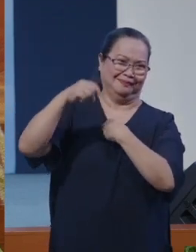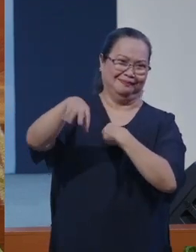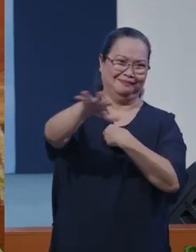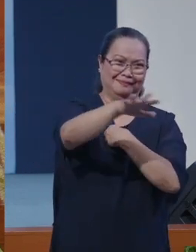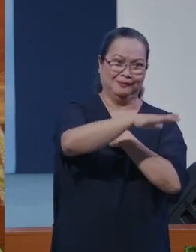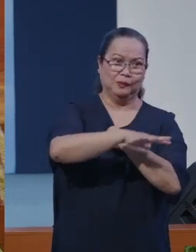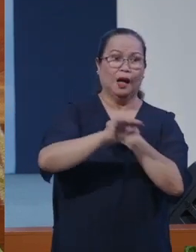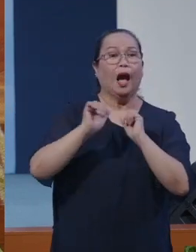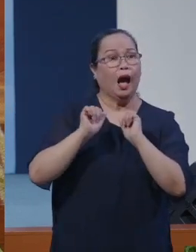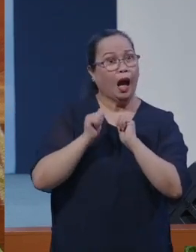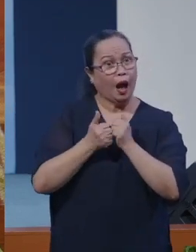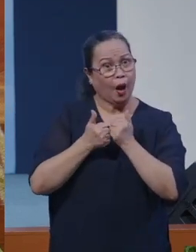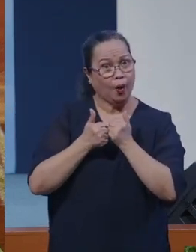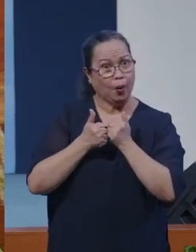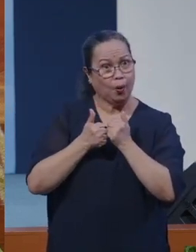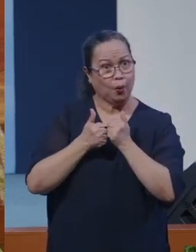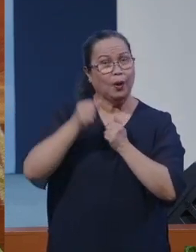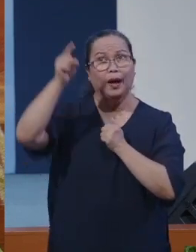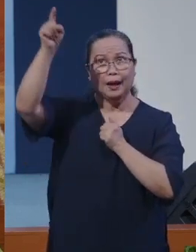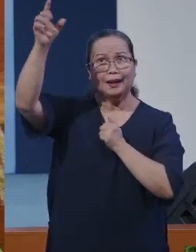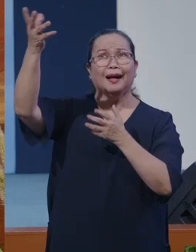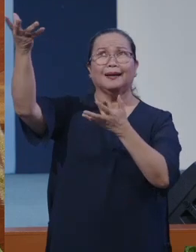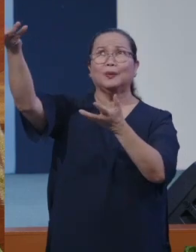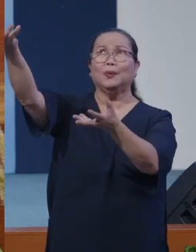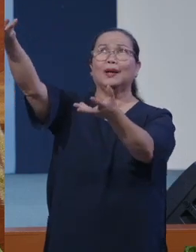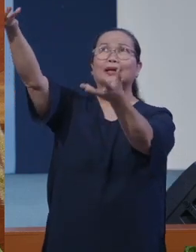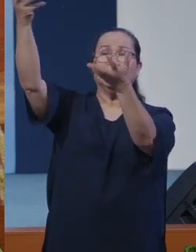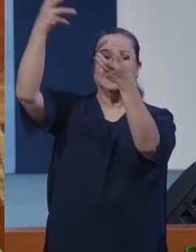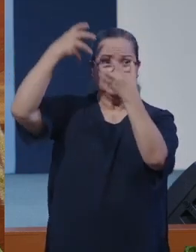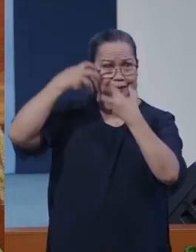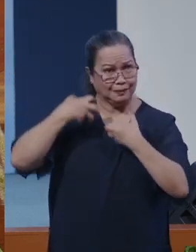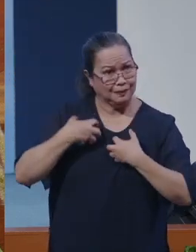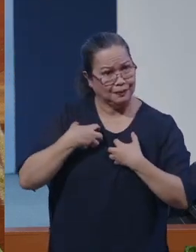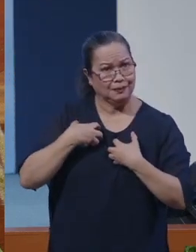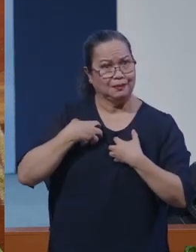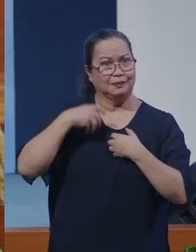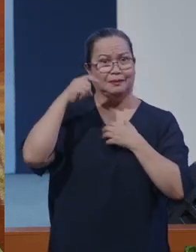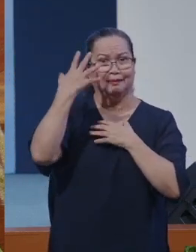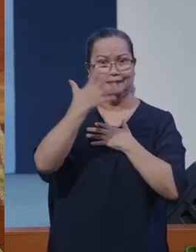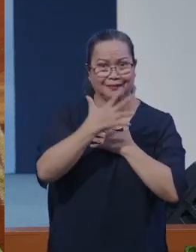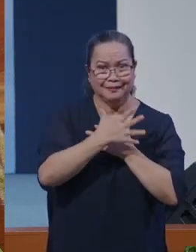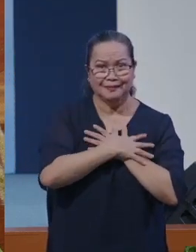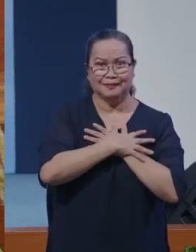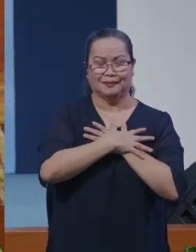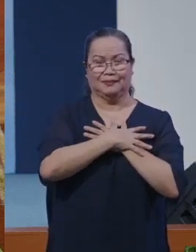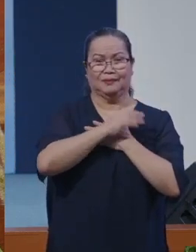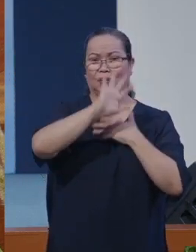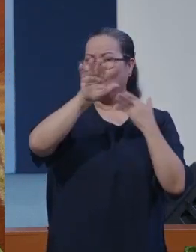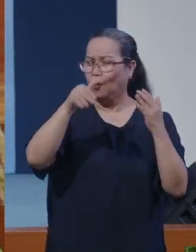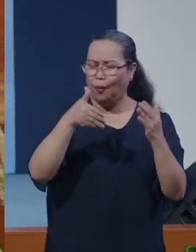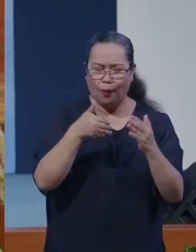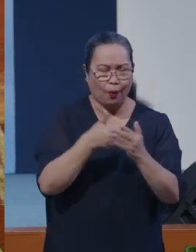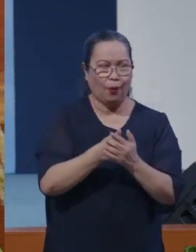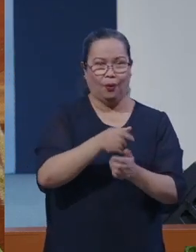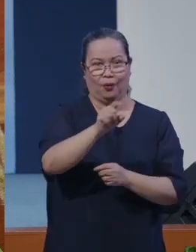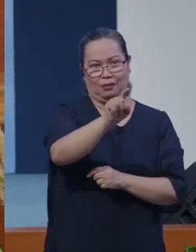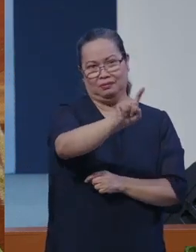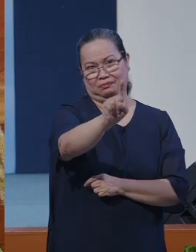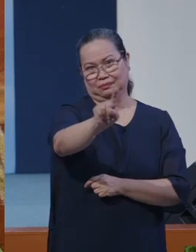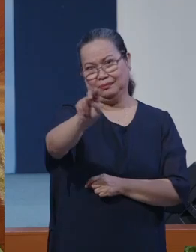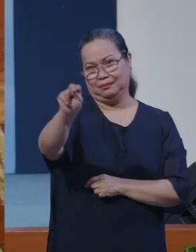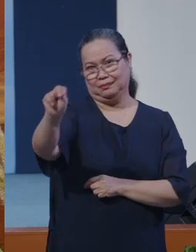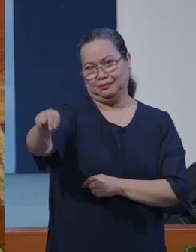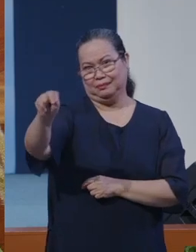all, how will He not also with Him graciously give us